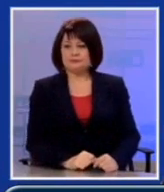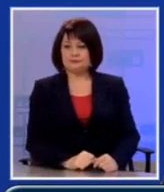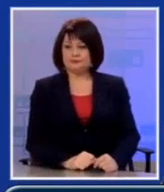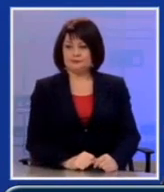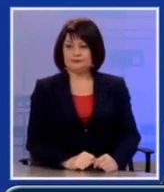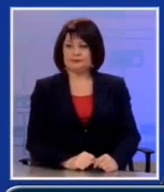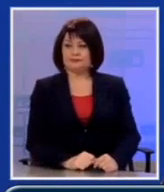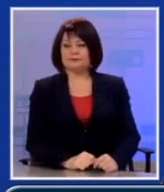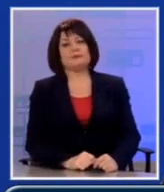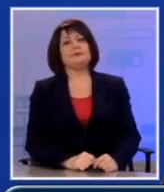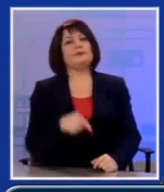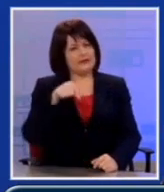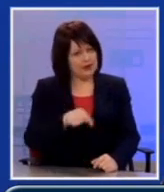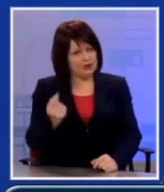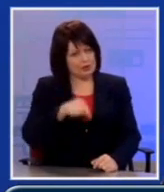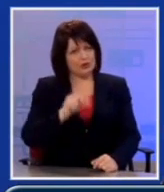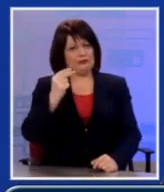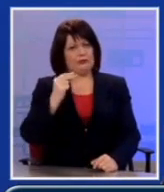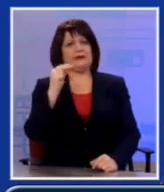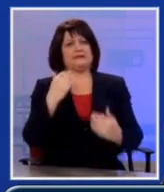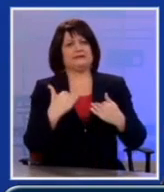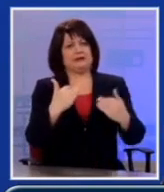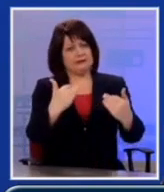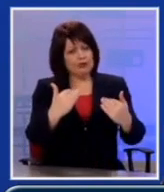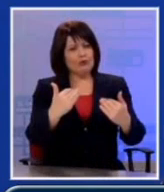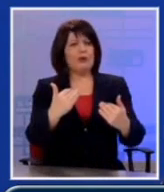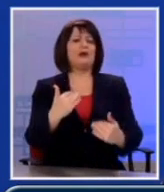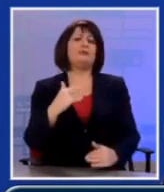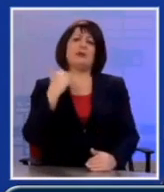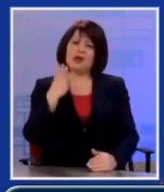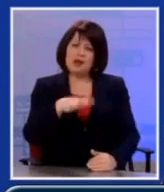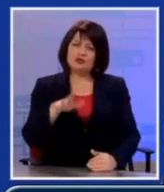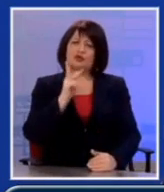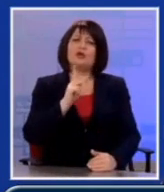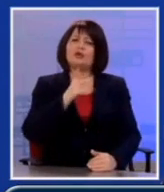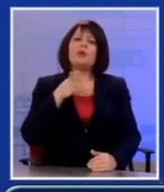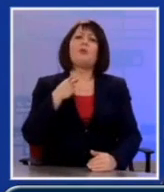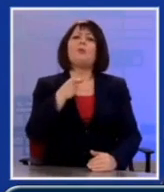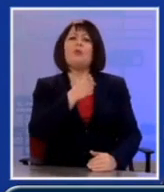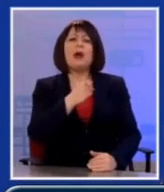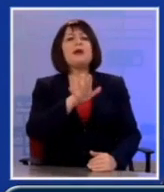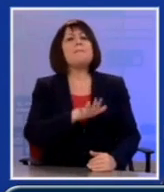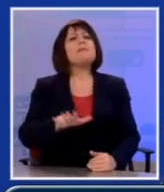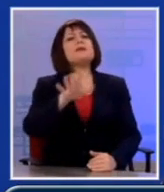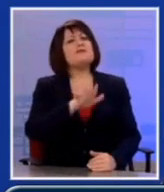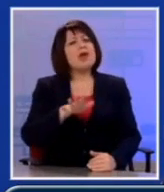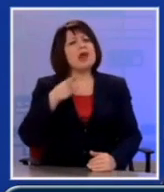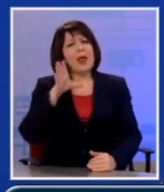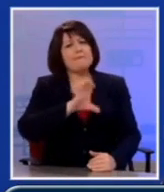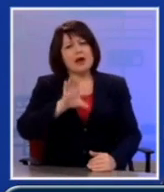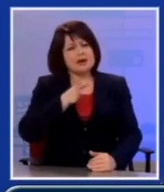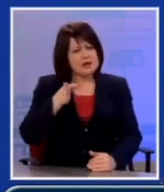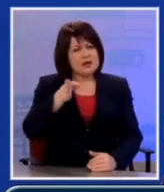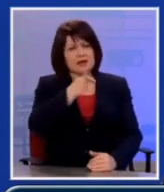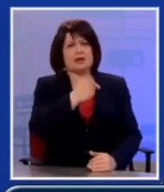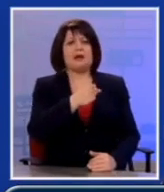και εντός της Βουλής φυσικά αλλά και στο πεδίο της κοινωνίας και στην περιφέρειά τους και στην